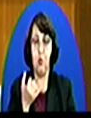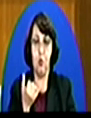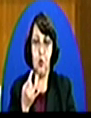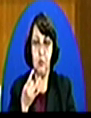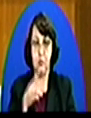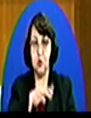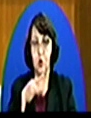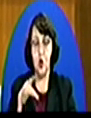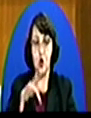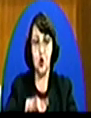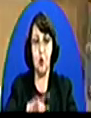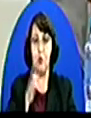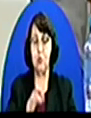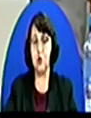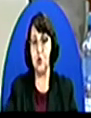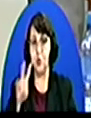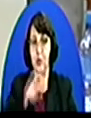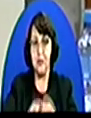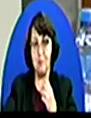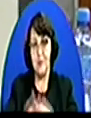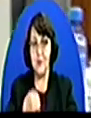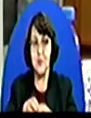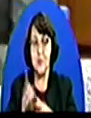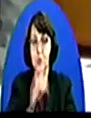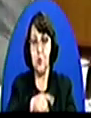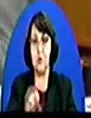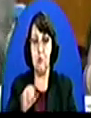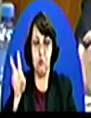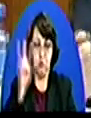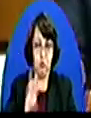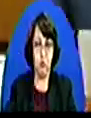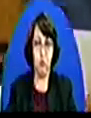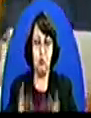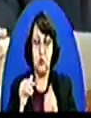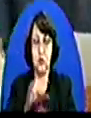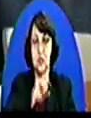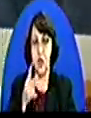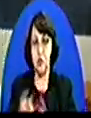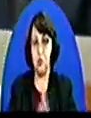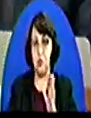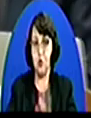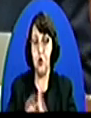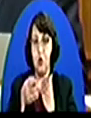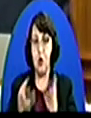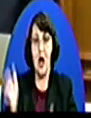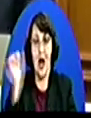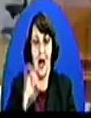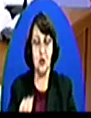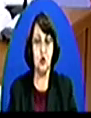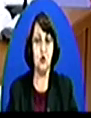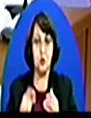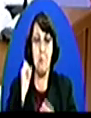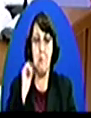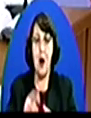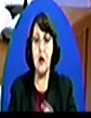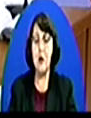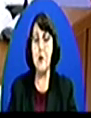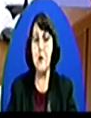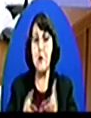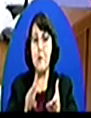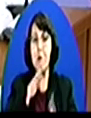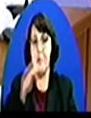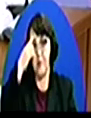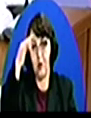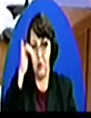нэгдсэн сүлжээнд барих төсөлд 100 сая ам.долларын хөнгөлтэй зээлийн их үзүүрийг Азийн хөгжлийн банкнаас олохоор шийдвэрлсэн юм аа. За Монгол улсын хэмжээнд